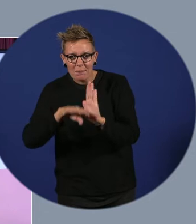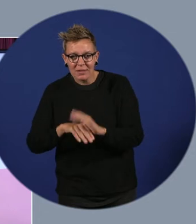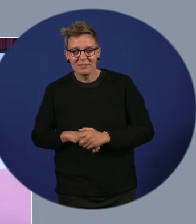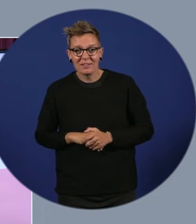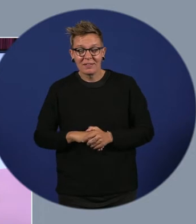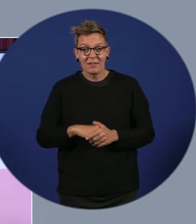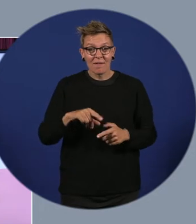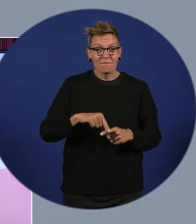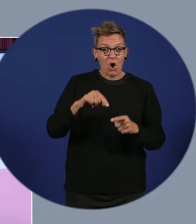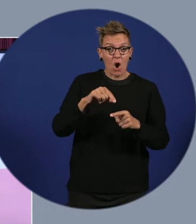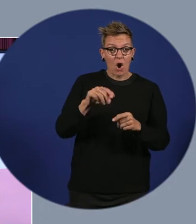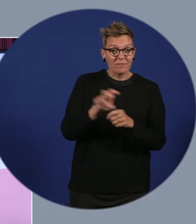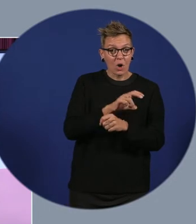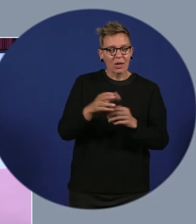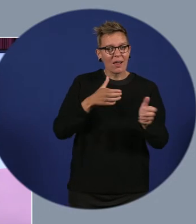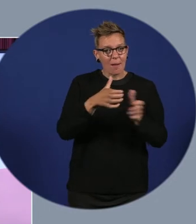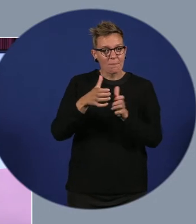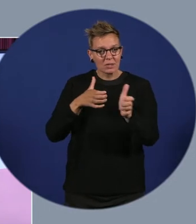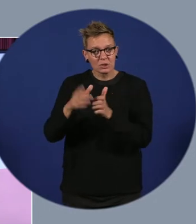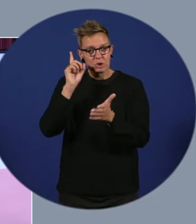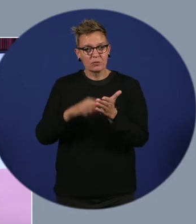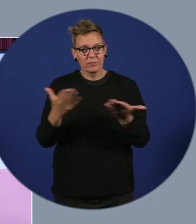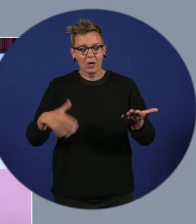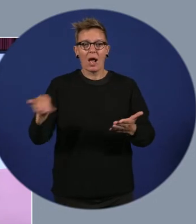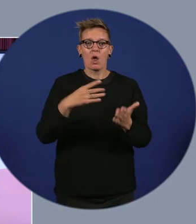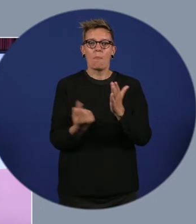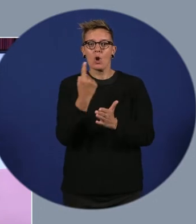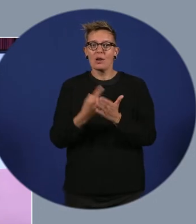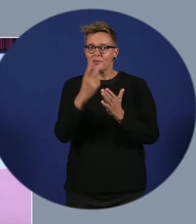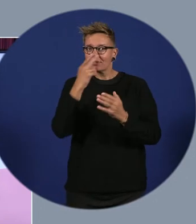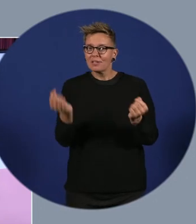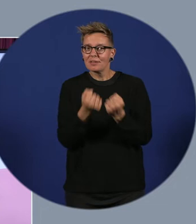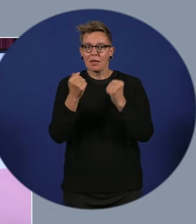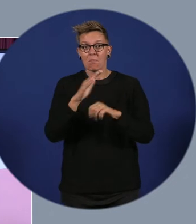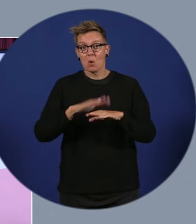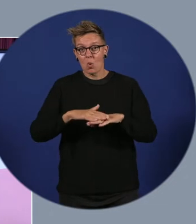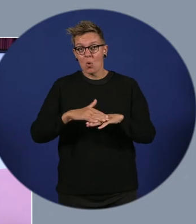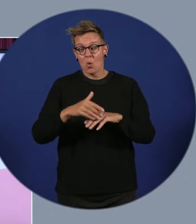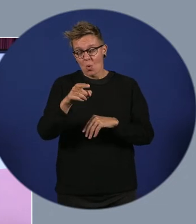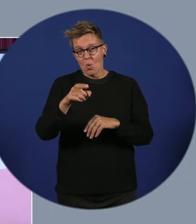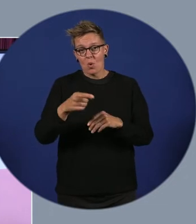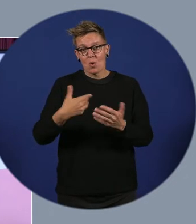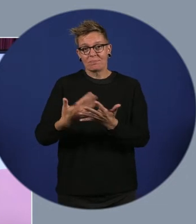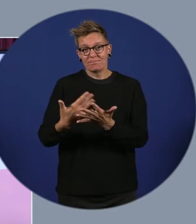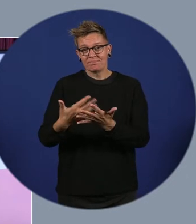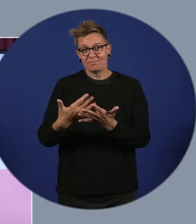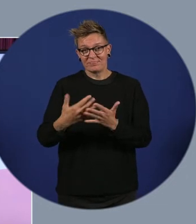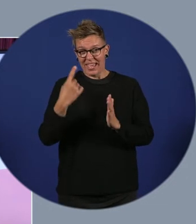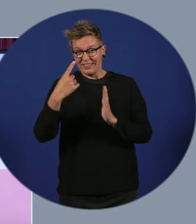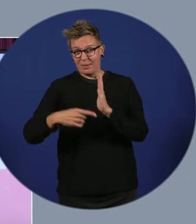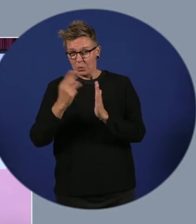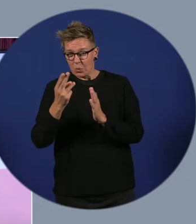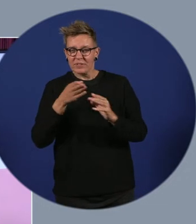Denna valvaka är anpassad så att alla ska kunna ta till sig sändningen. Och under denna timme kommer vi åka